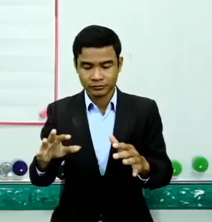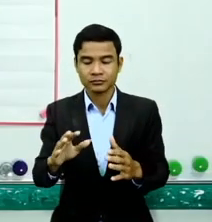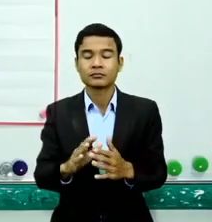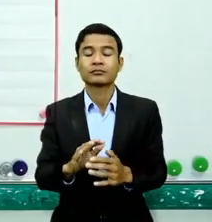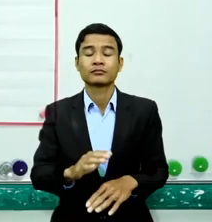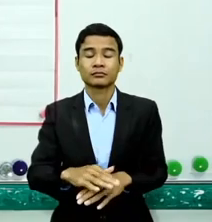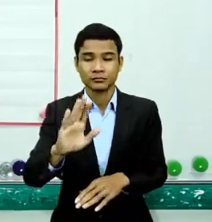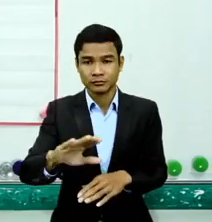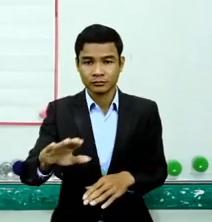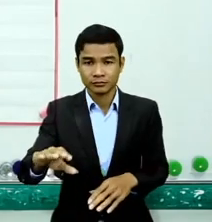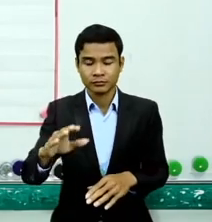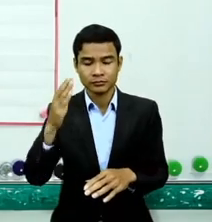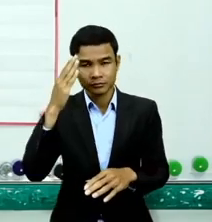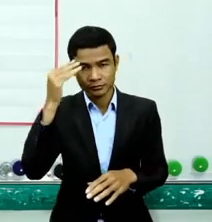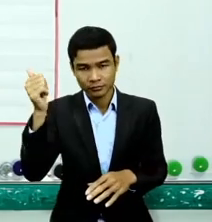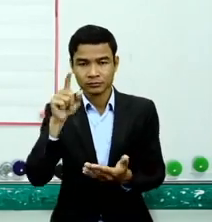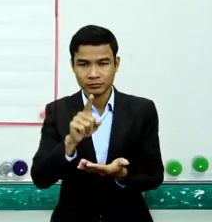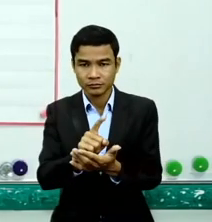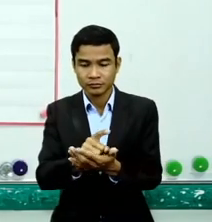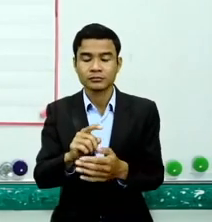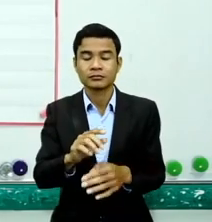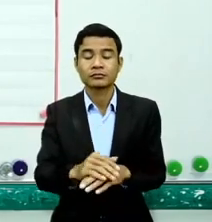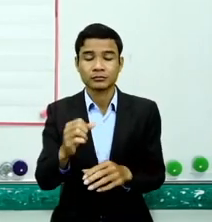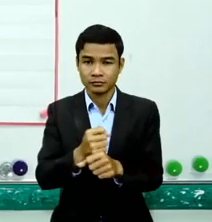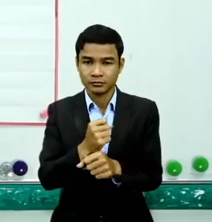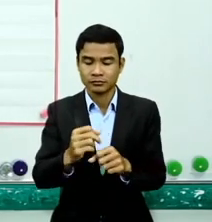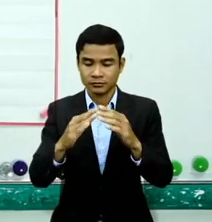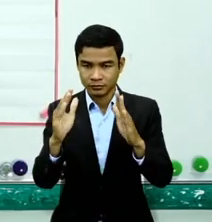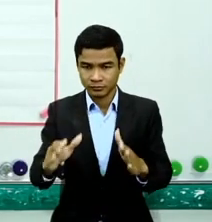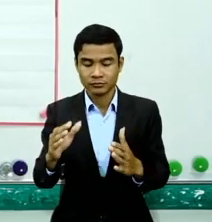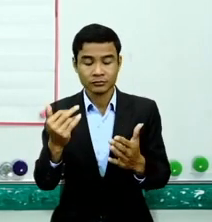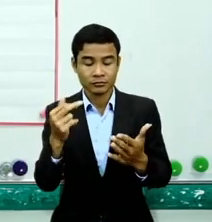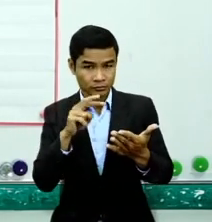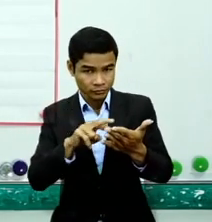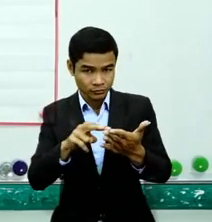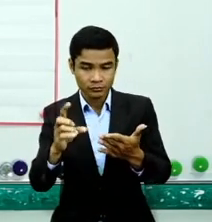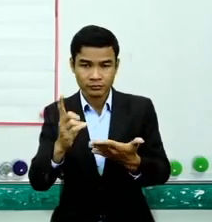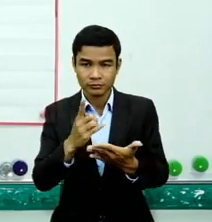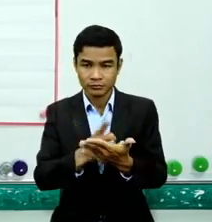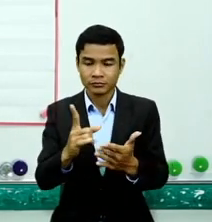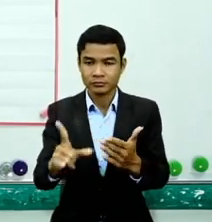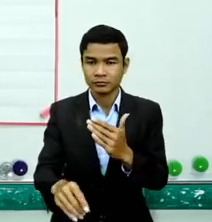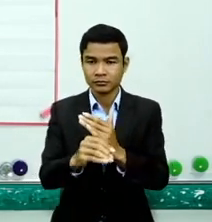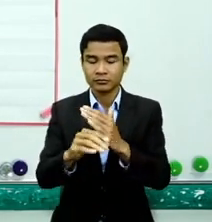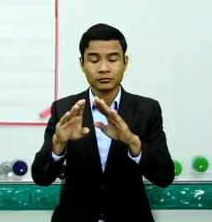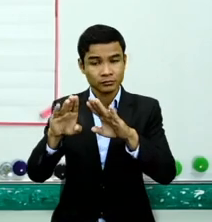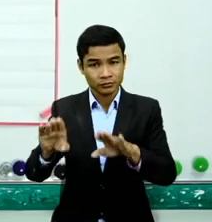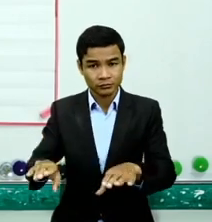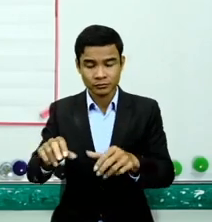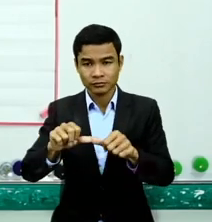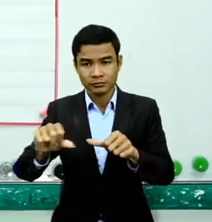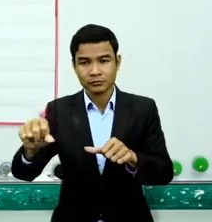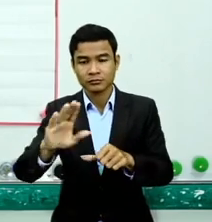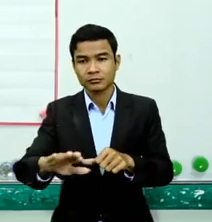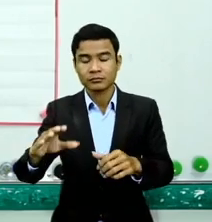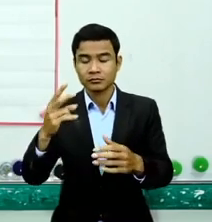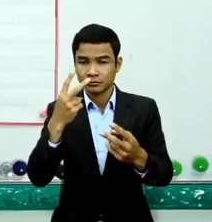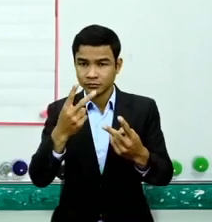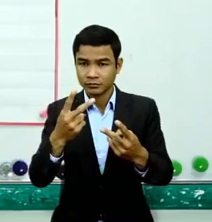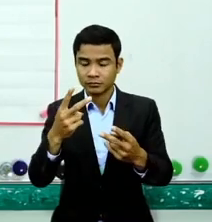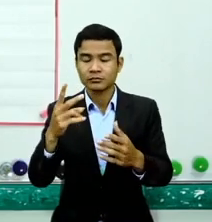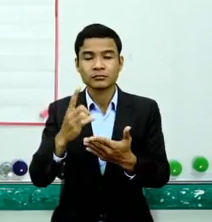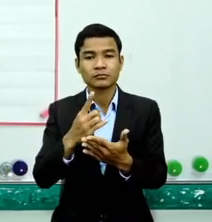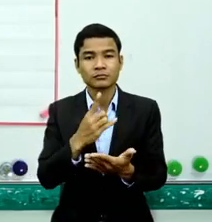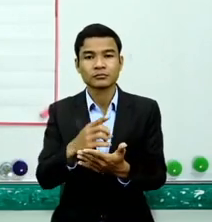chà con từng ở khnía complete nát tớ tại vừa cái cặp té còn đôi chí mơ mê riêng được bao dương chà bàn thám hai nâng bàn to mơ mê riêng được bao